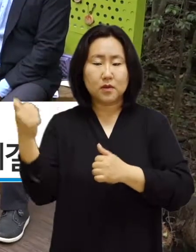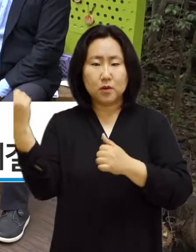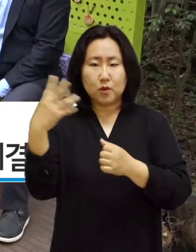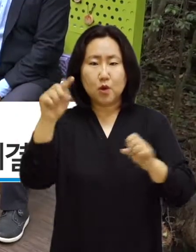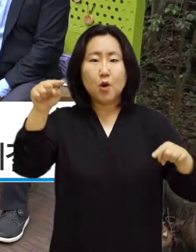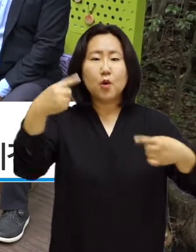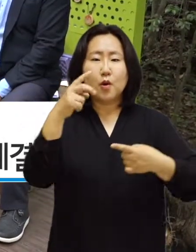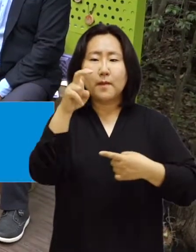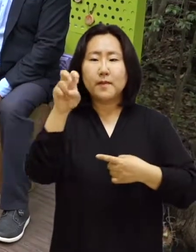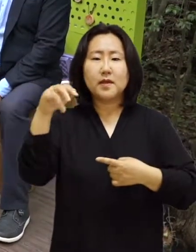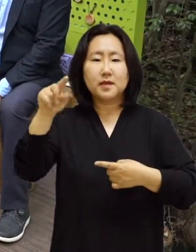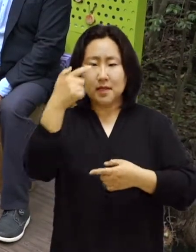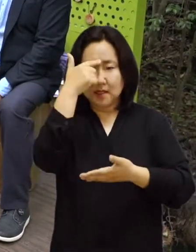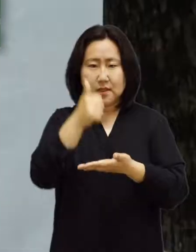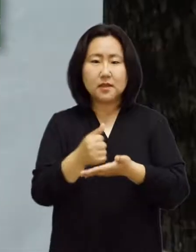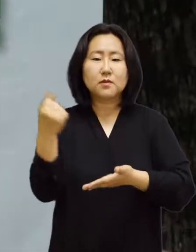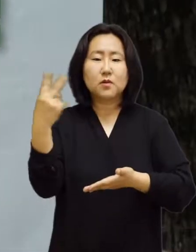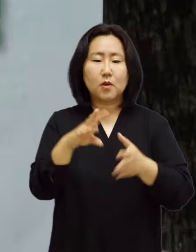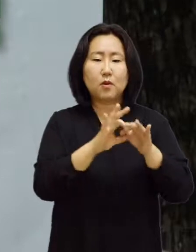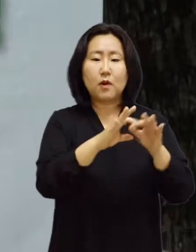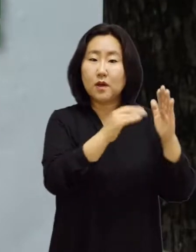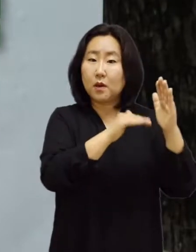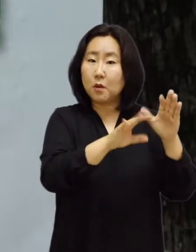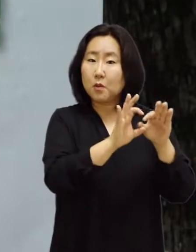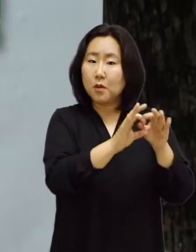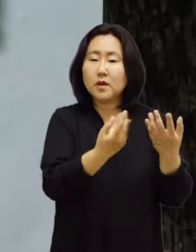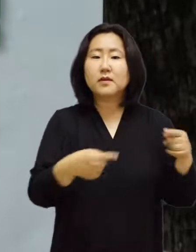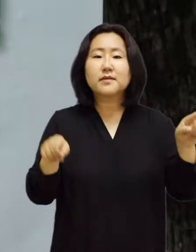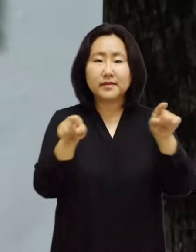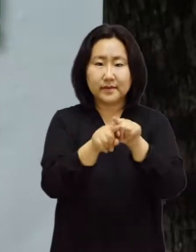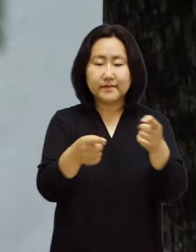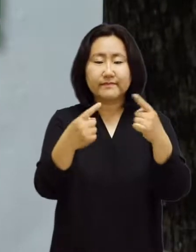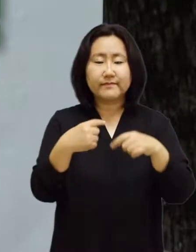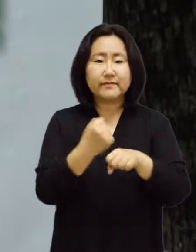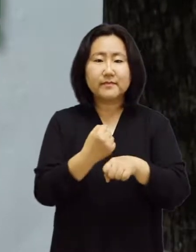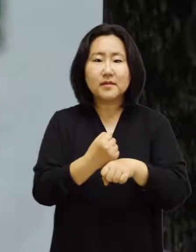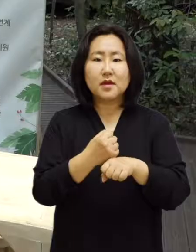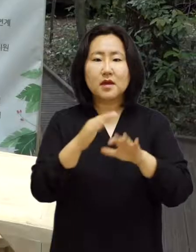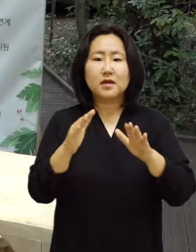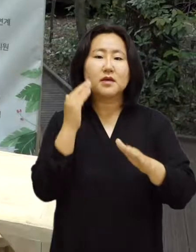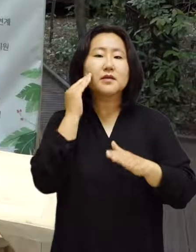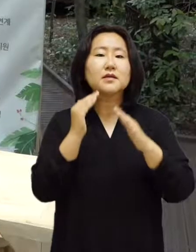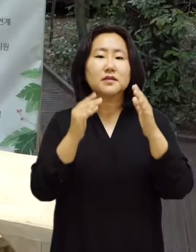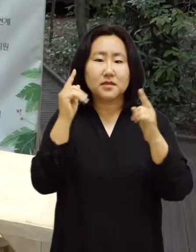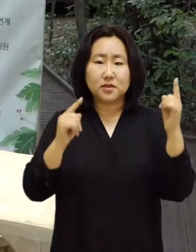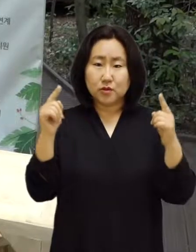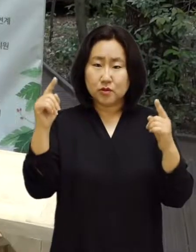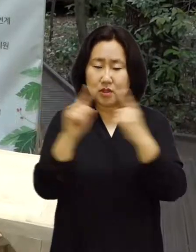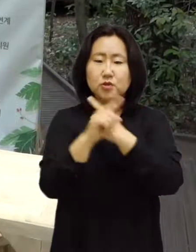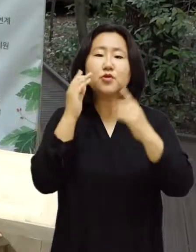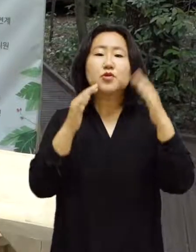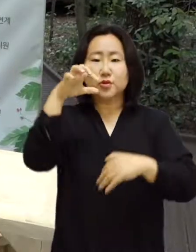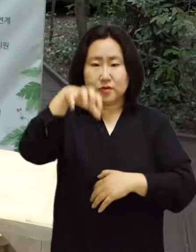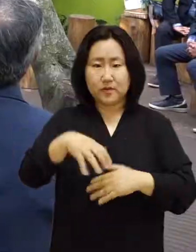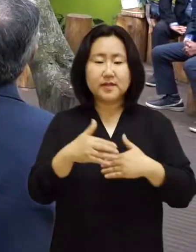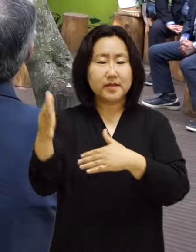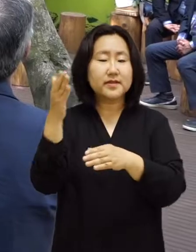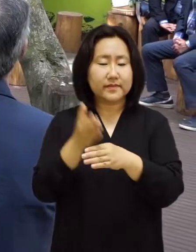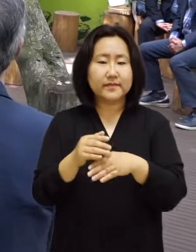고문이신 미산 스님, 그리고 관계 공무원 등이 참석한 가운데 서귀포 치유의 숲에서 진행됐는데요.